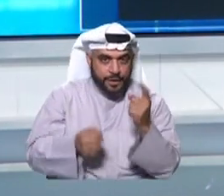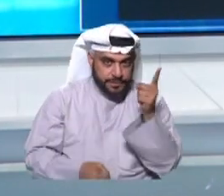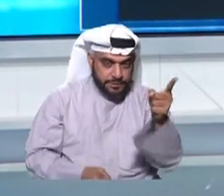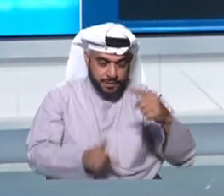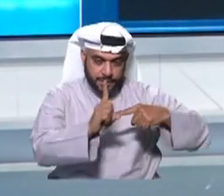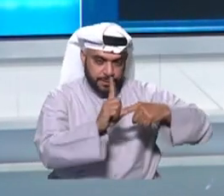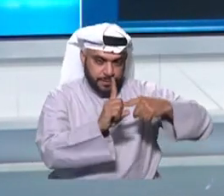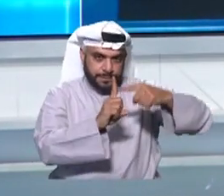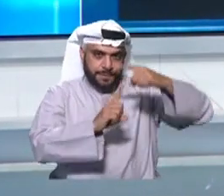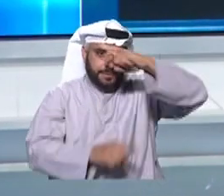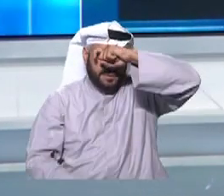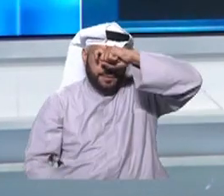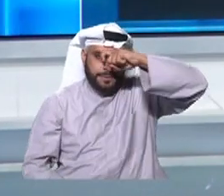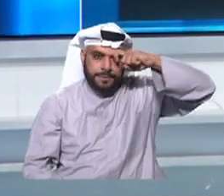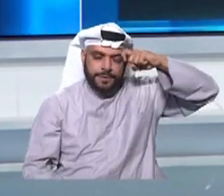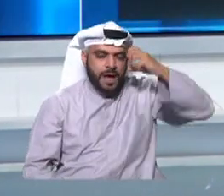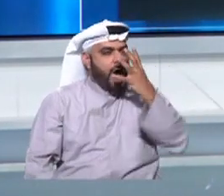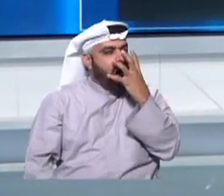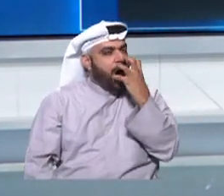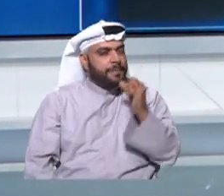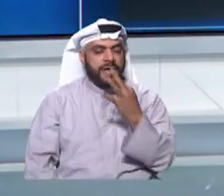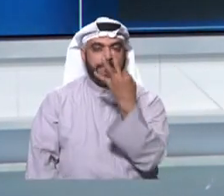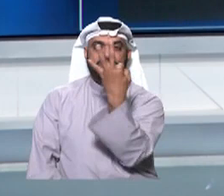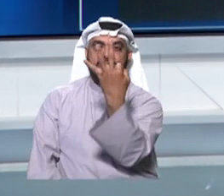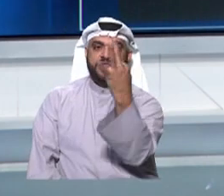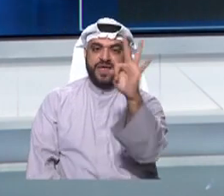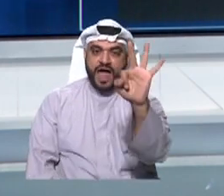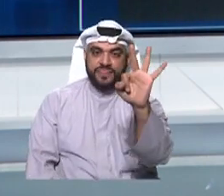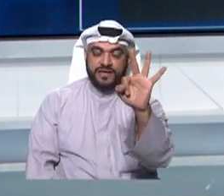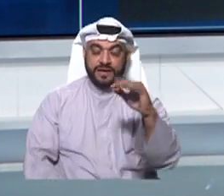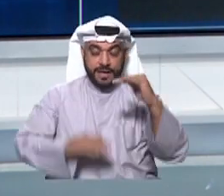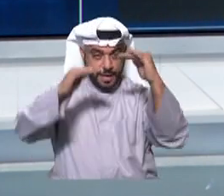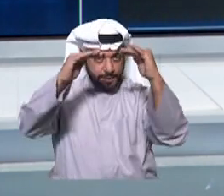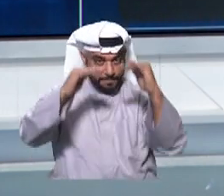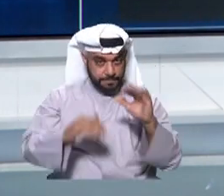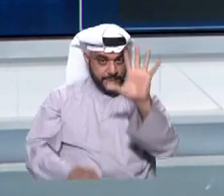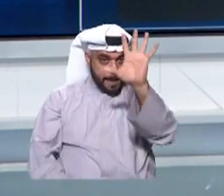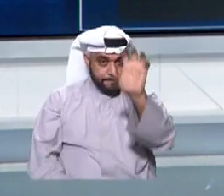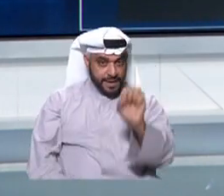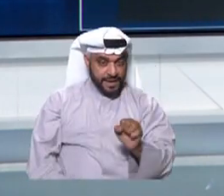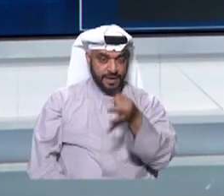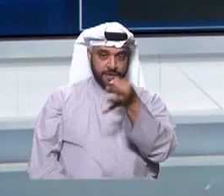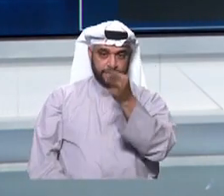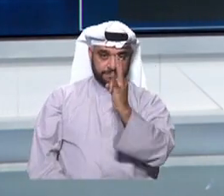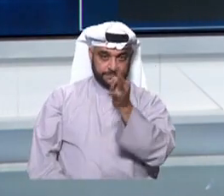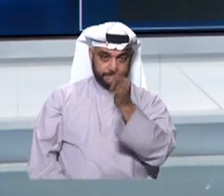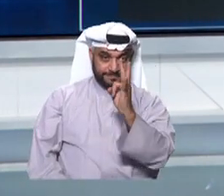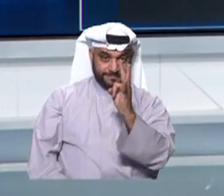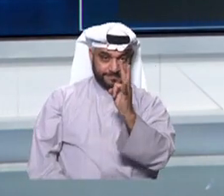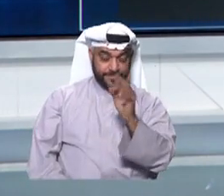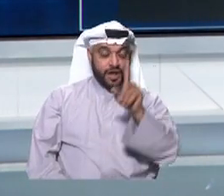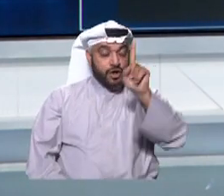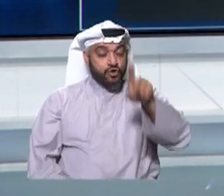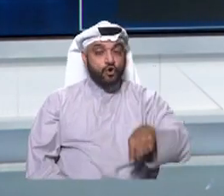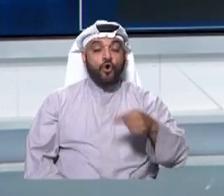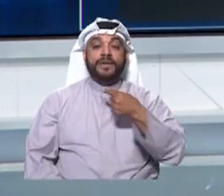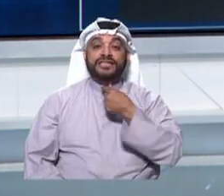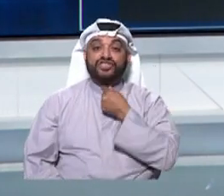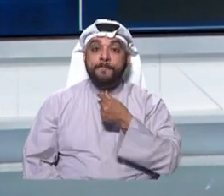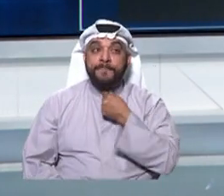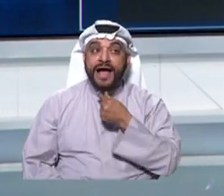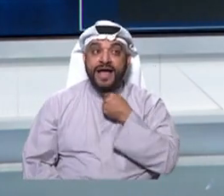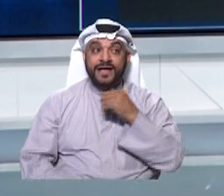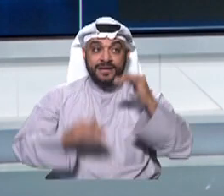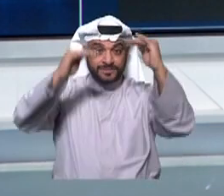مرتفعة نسبيا، العظمى 33 درجة مئوية والصغرى 13 درجة مئوية، على عكس يوم الجمعة راح يكون هناك